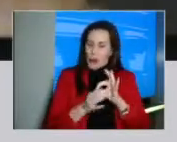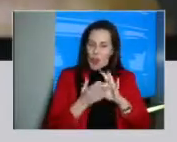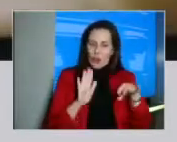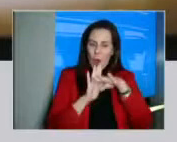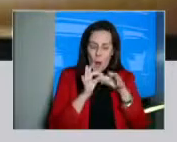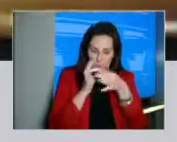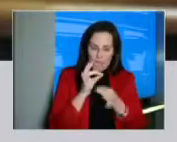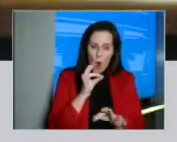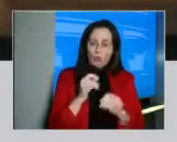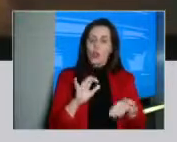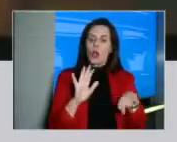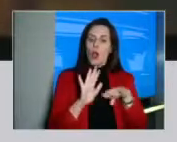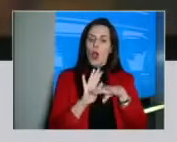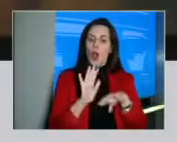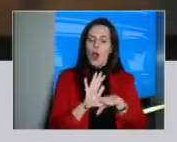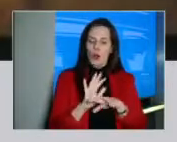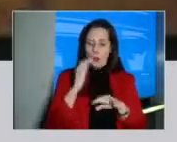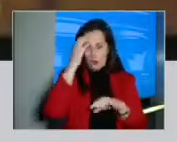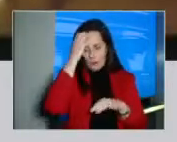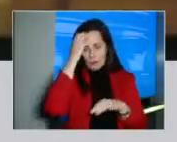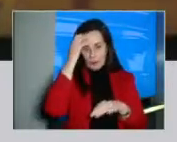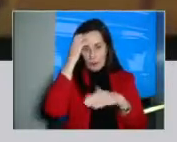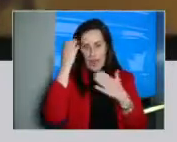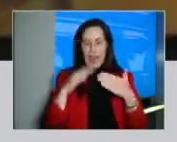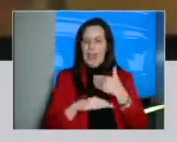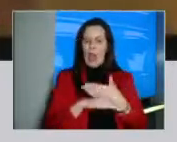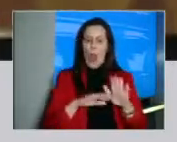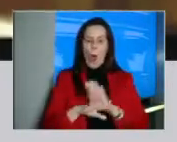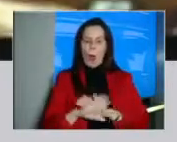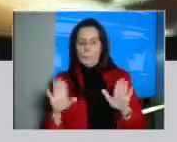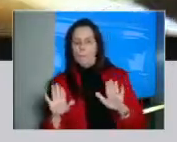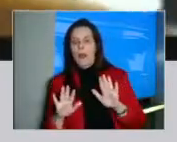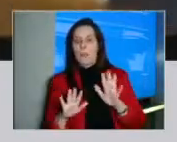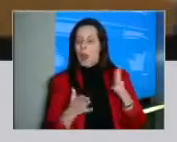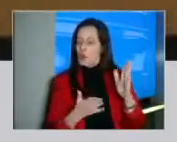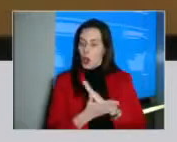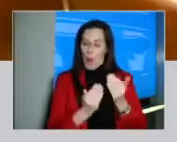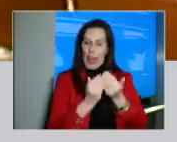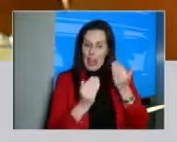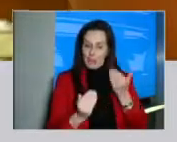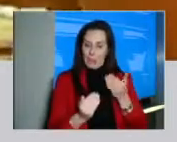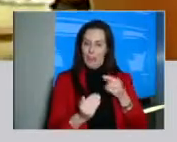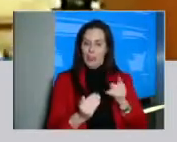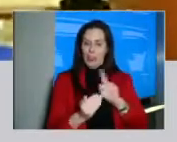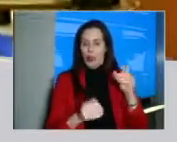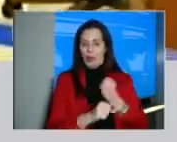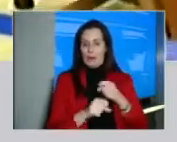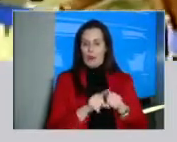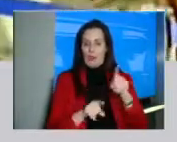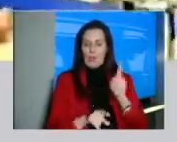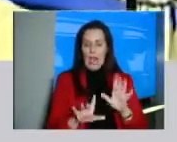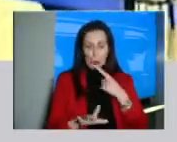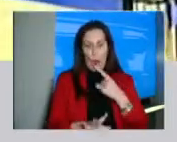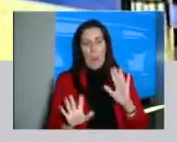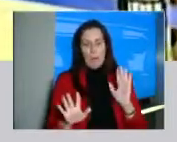ככה. לפי חוק הדרמה של דקה. אין איחור, אין מועד ב'. מה שלא מוכן מבעוד מועד, כנראה שלא יבוצע כמו שצריך. הבנתי.